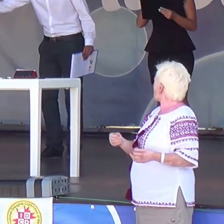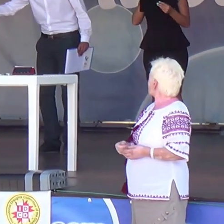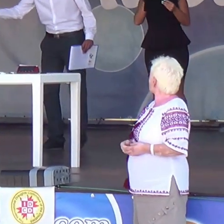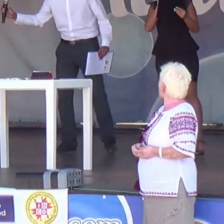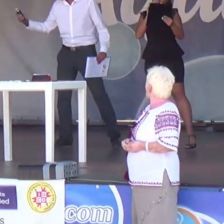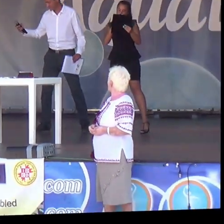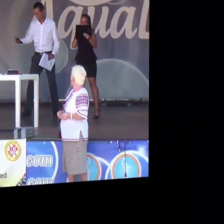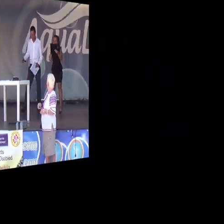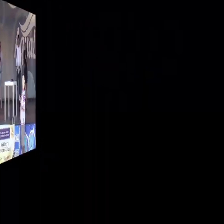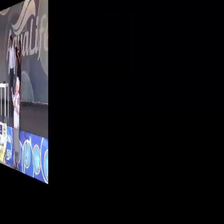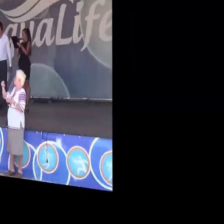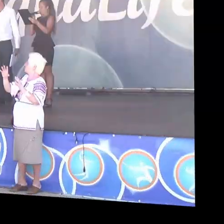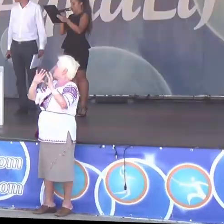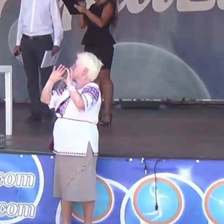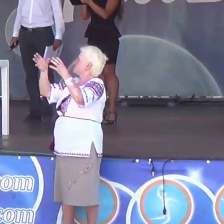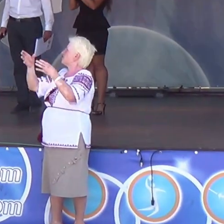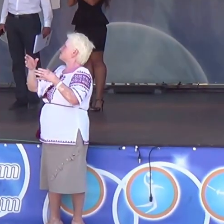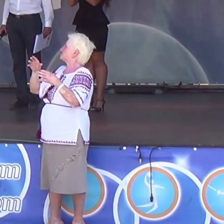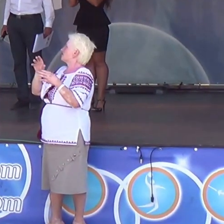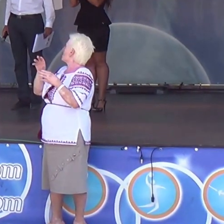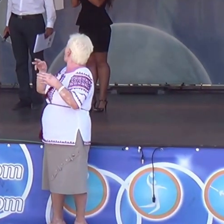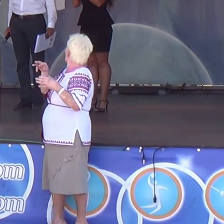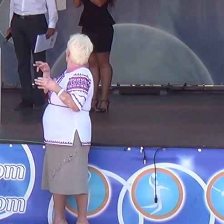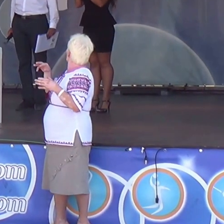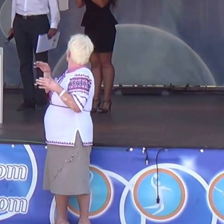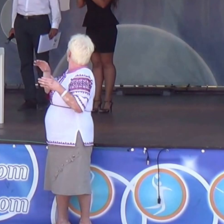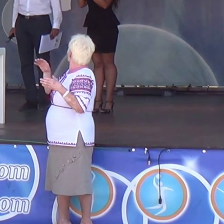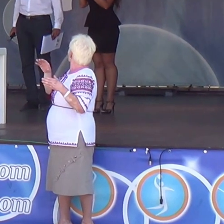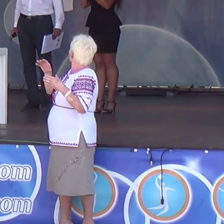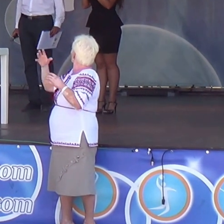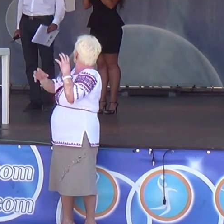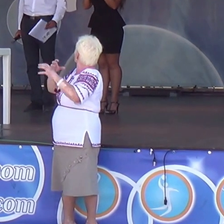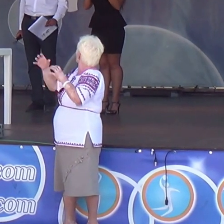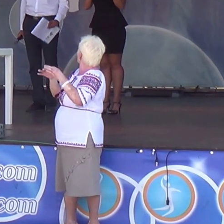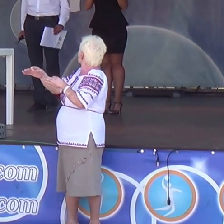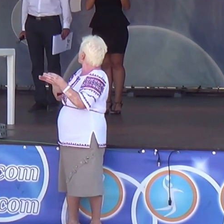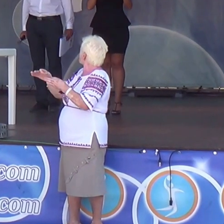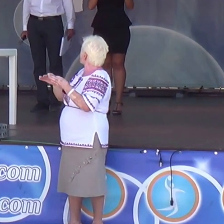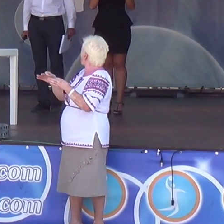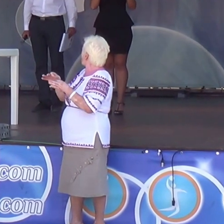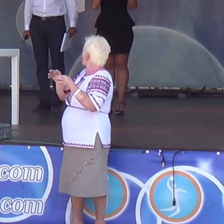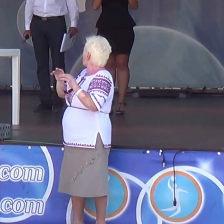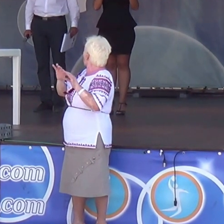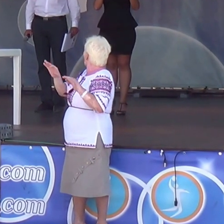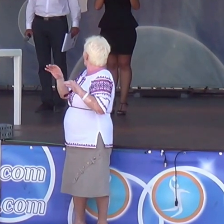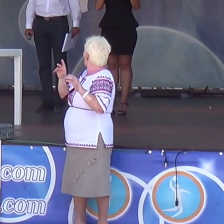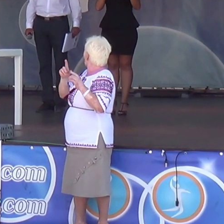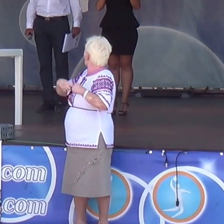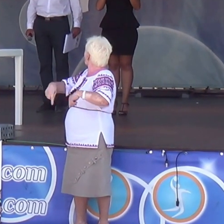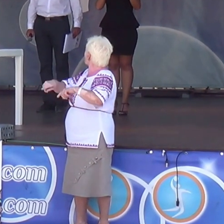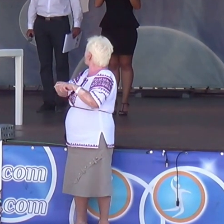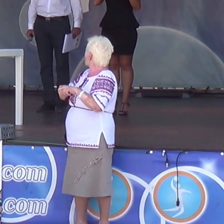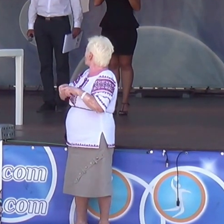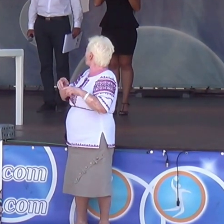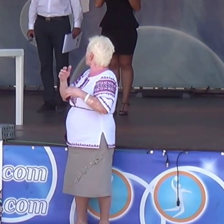Спасибо большое за такие добрые слова. Мы приглашаем вице-президента Международного шашечного комитета инвалидов и